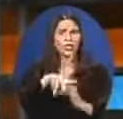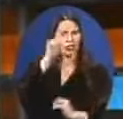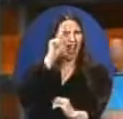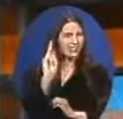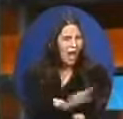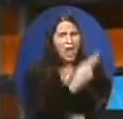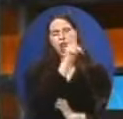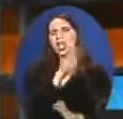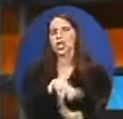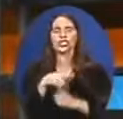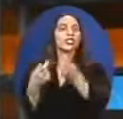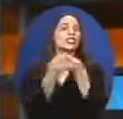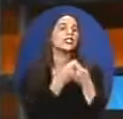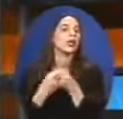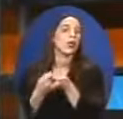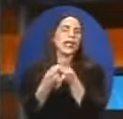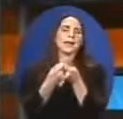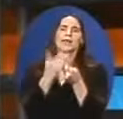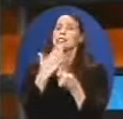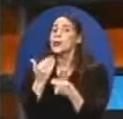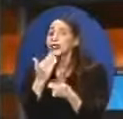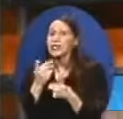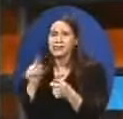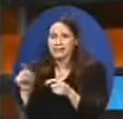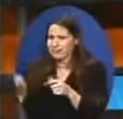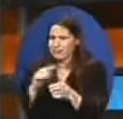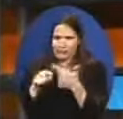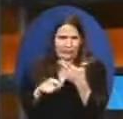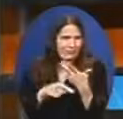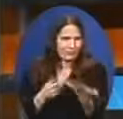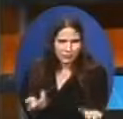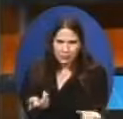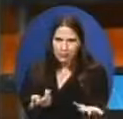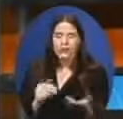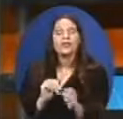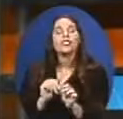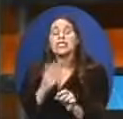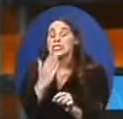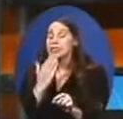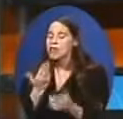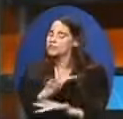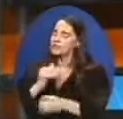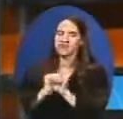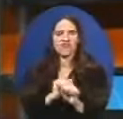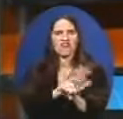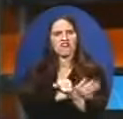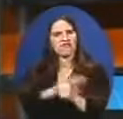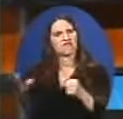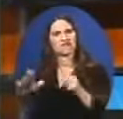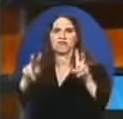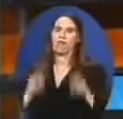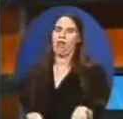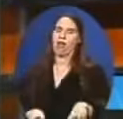קהל, יש ארגונים יהודים, ארגונים אחרים, התמיכה בישראל היא תמיכה גורפת,